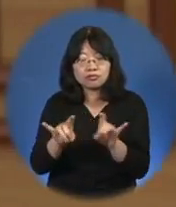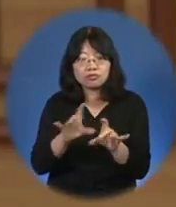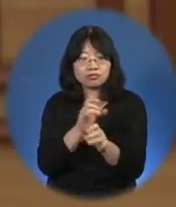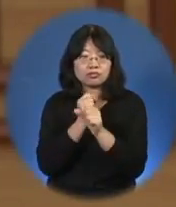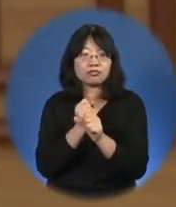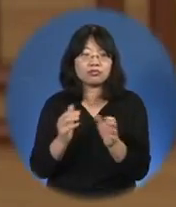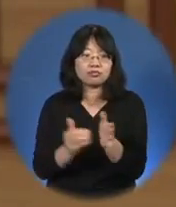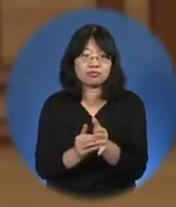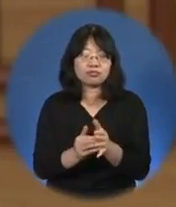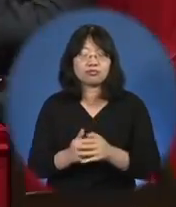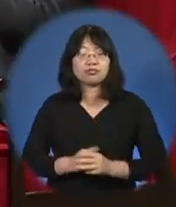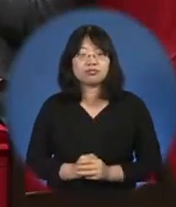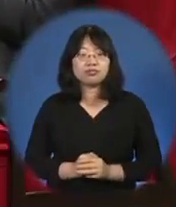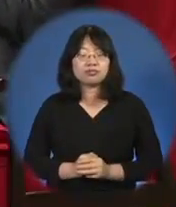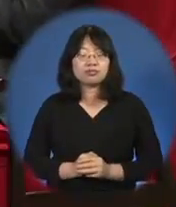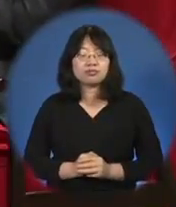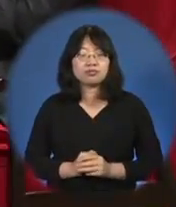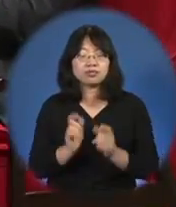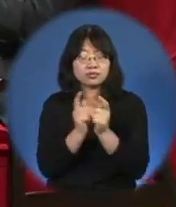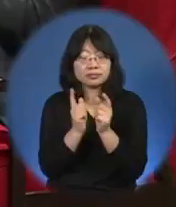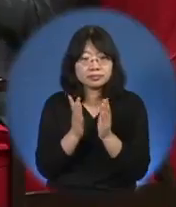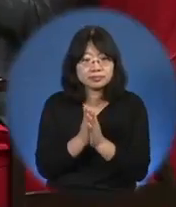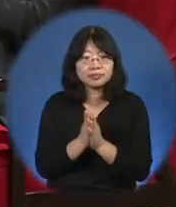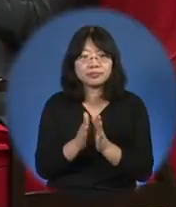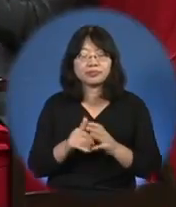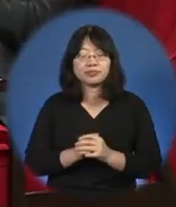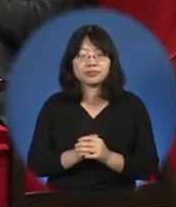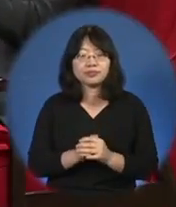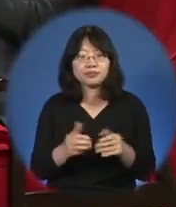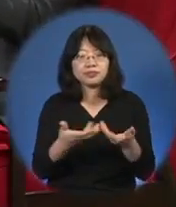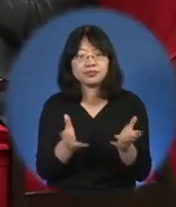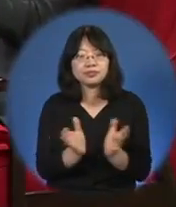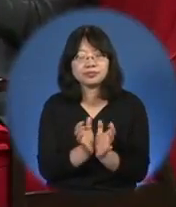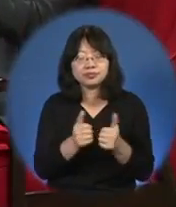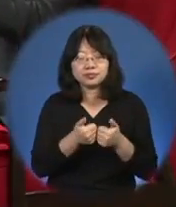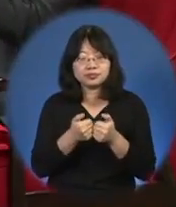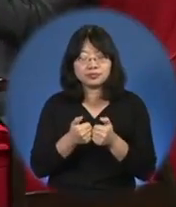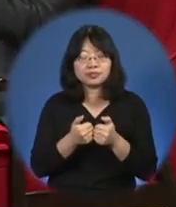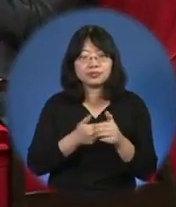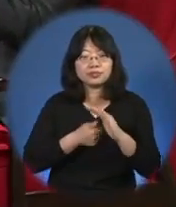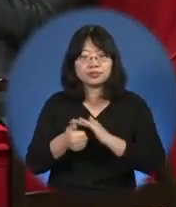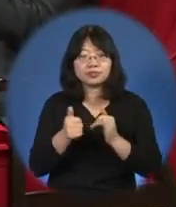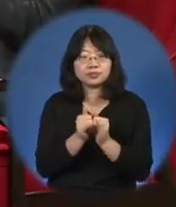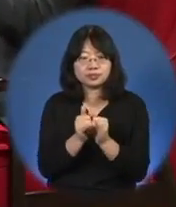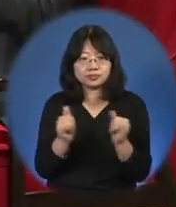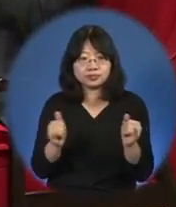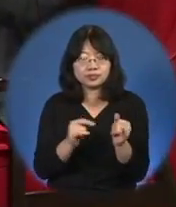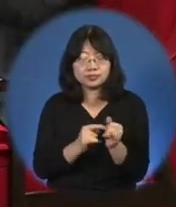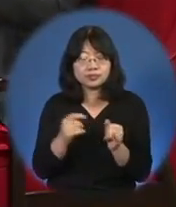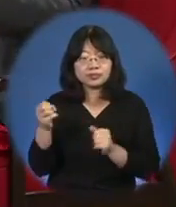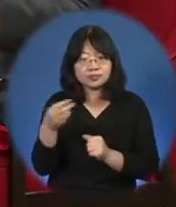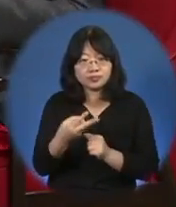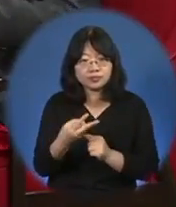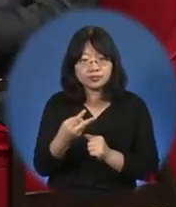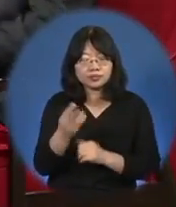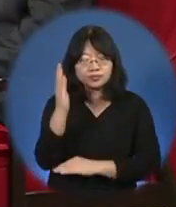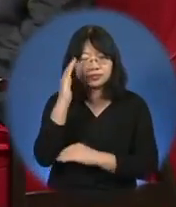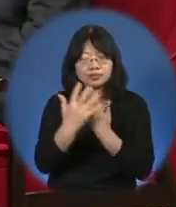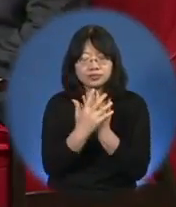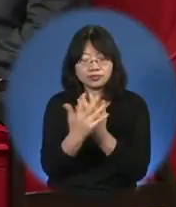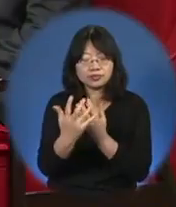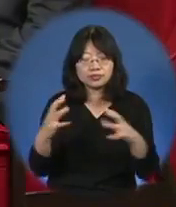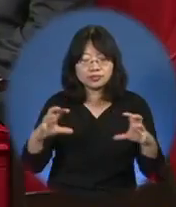그래서 그분들이 이제 직접 그 분임 토의에 대표하는 분들이 또 강당에